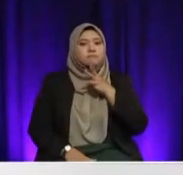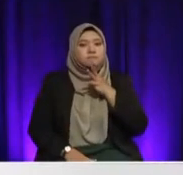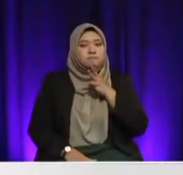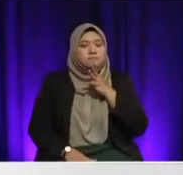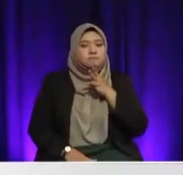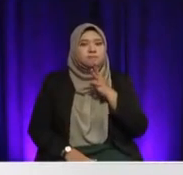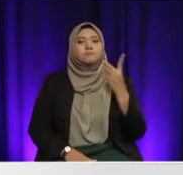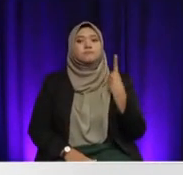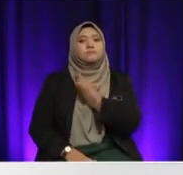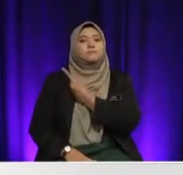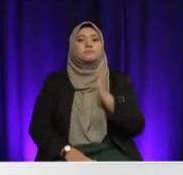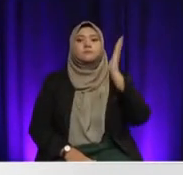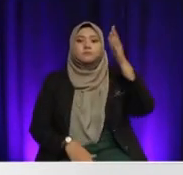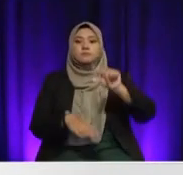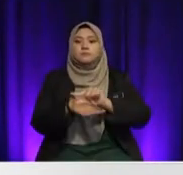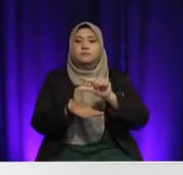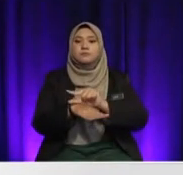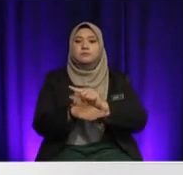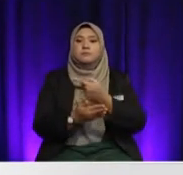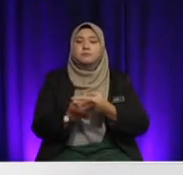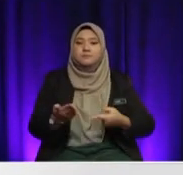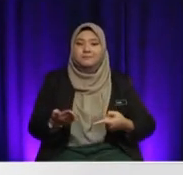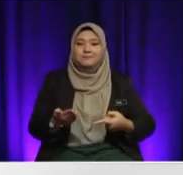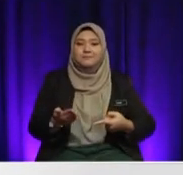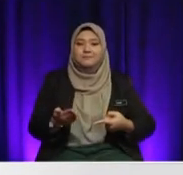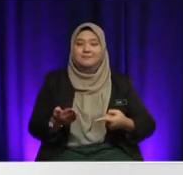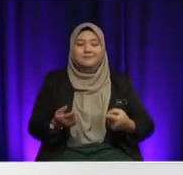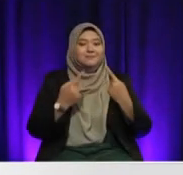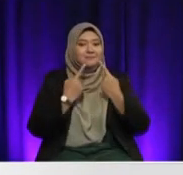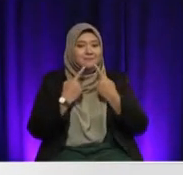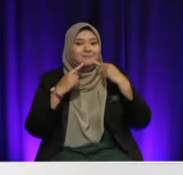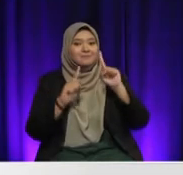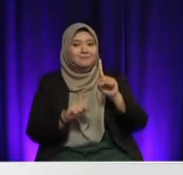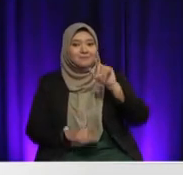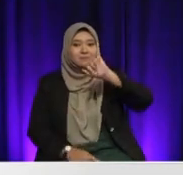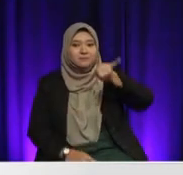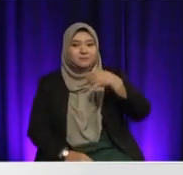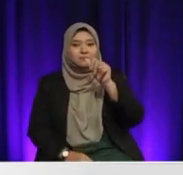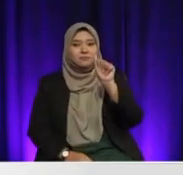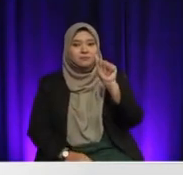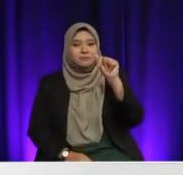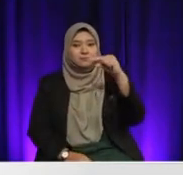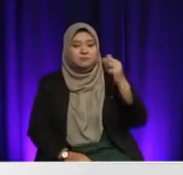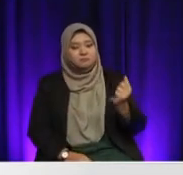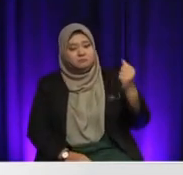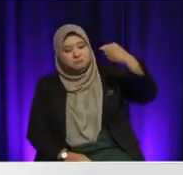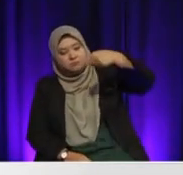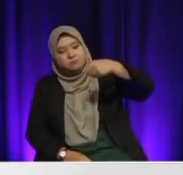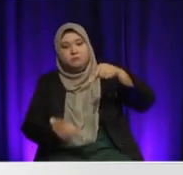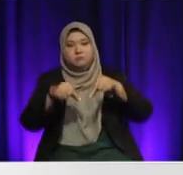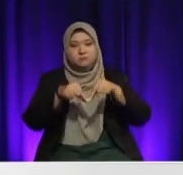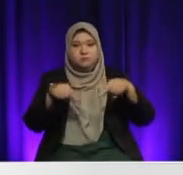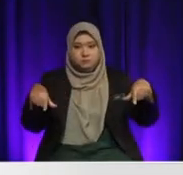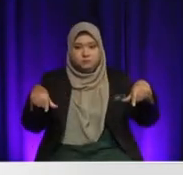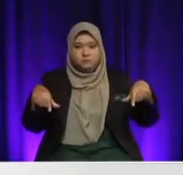Jak penyukat. Betul ke? Betul. Okey. Adawiyah. Gula.